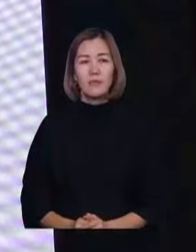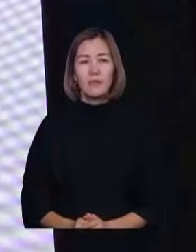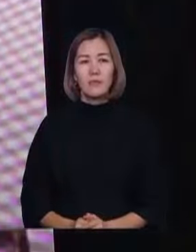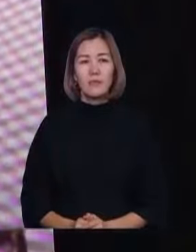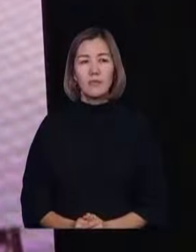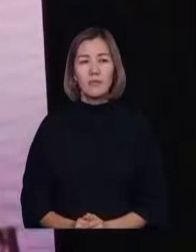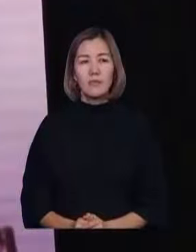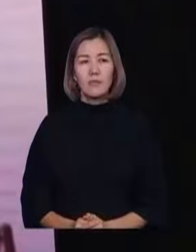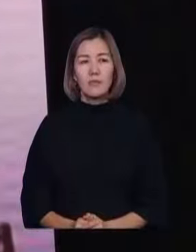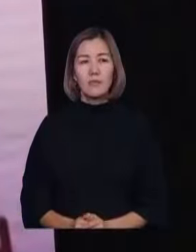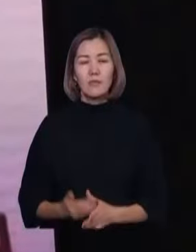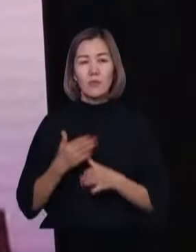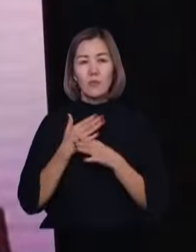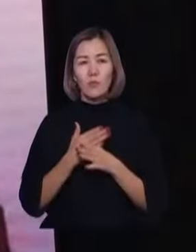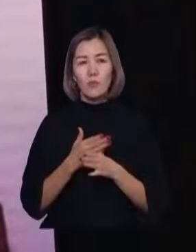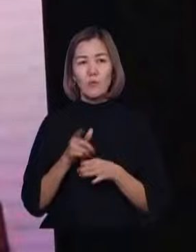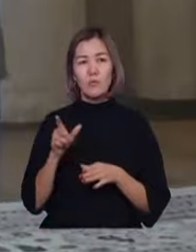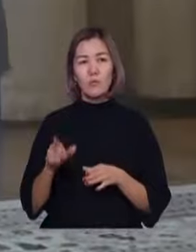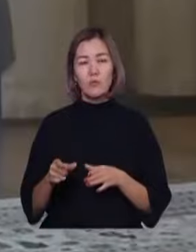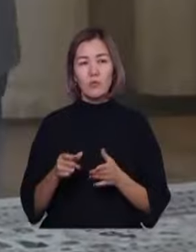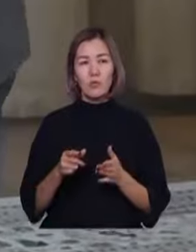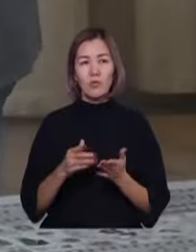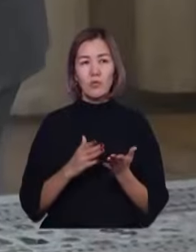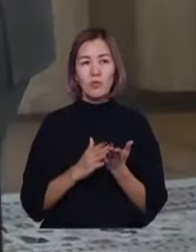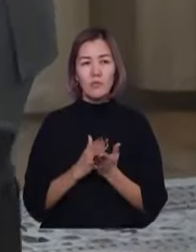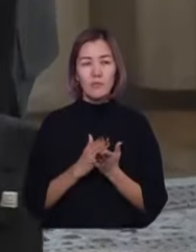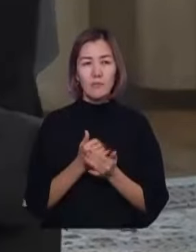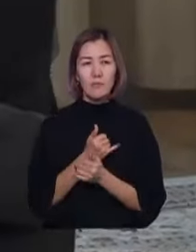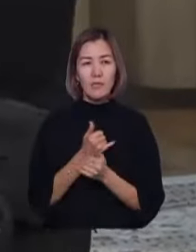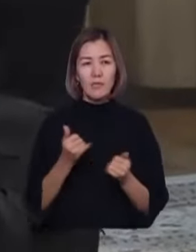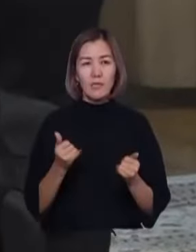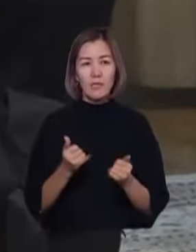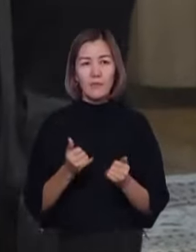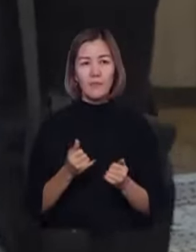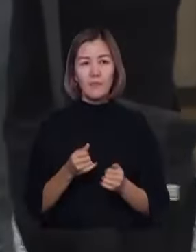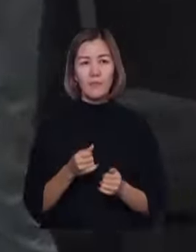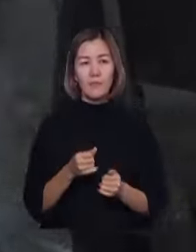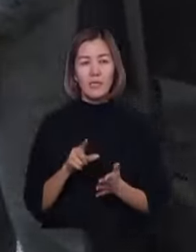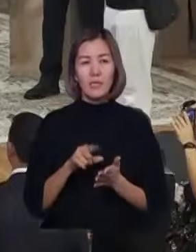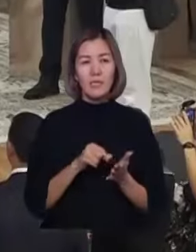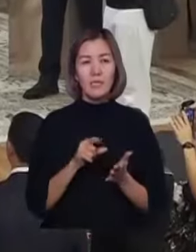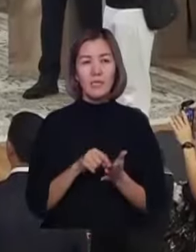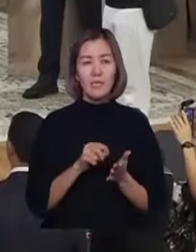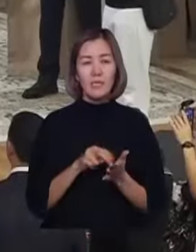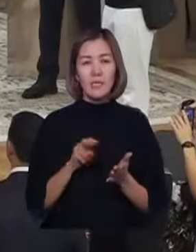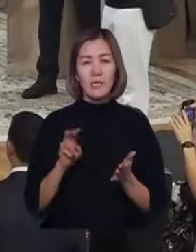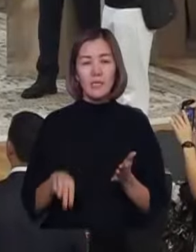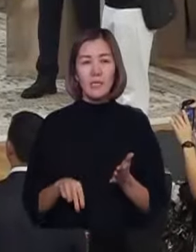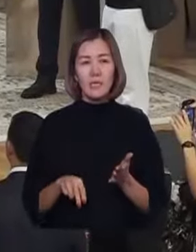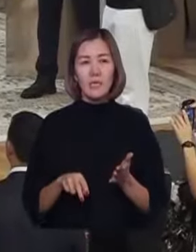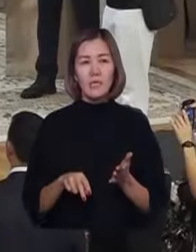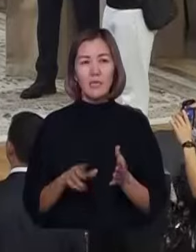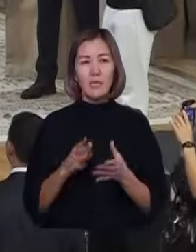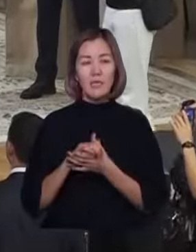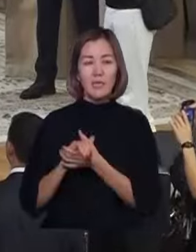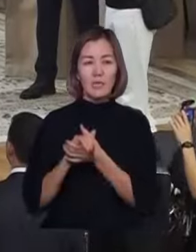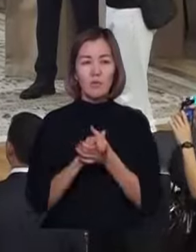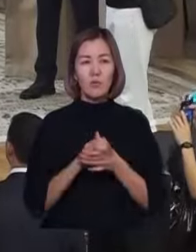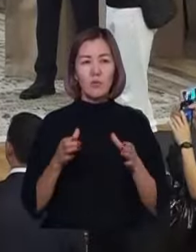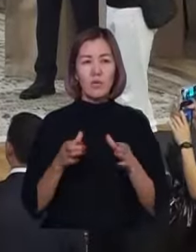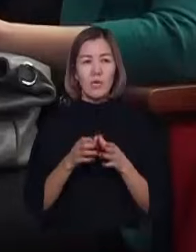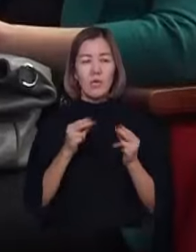әжейге көмектесіп жүрген әлеуметтік қызметкер. Қажырлы еңбек етіп зейнеткерлікке шыққан Мария Дәулетоваға кәсіподақ атынан еңбек